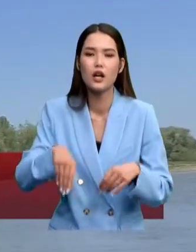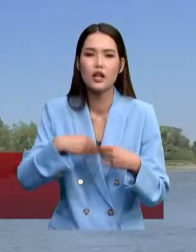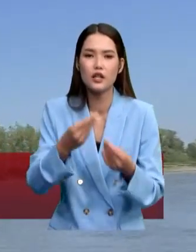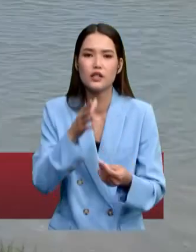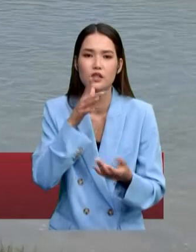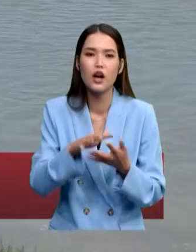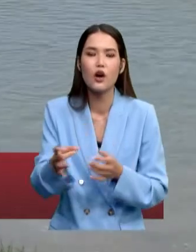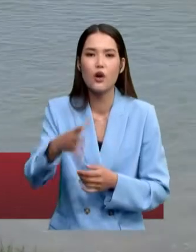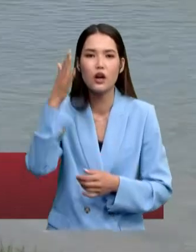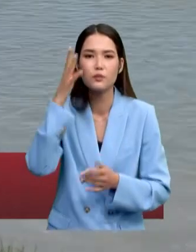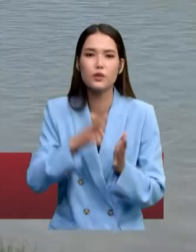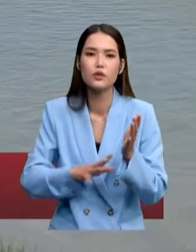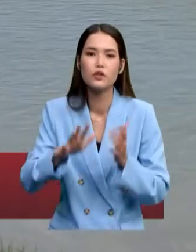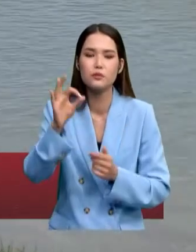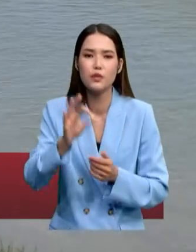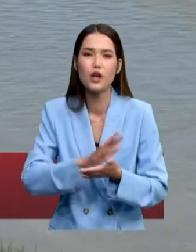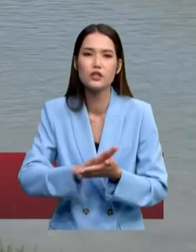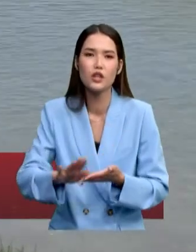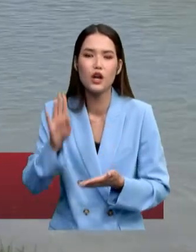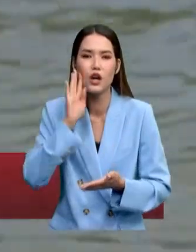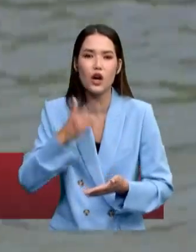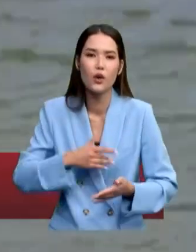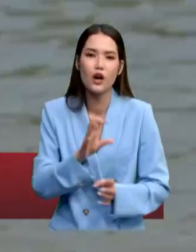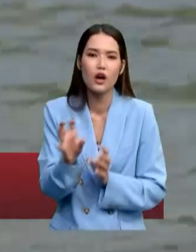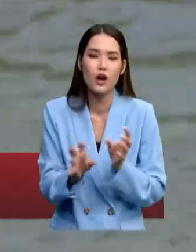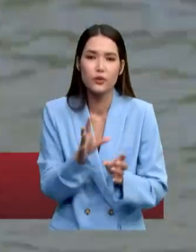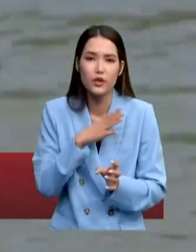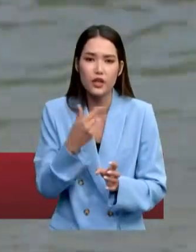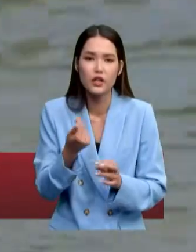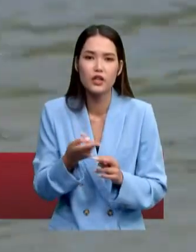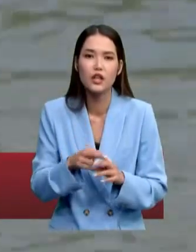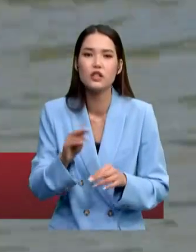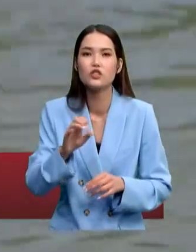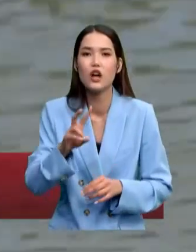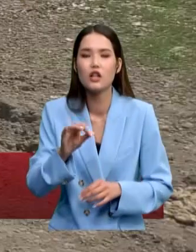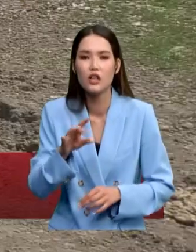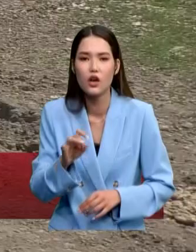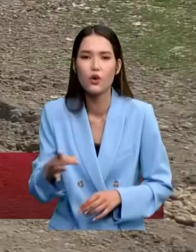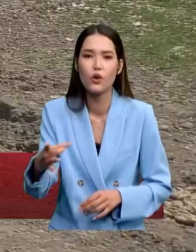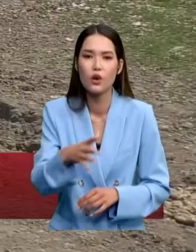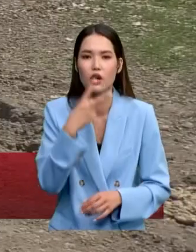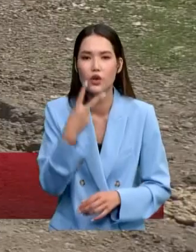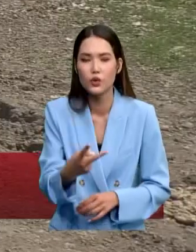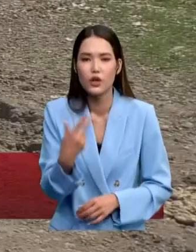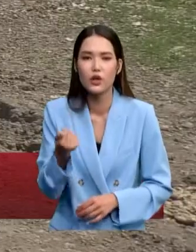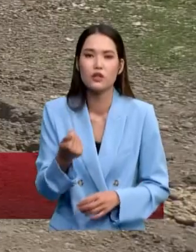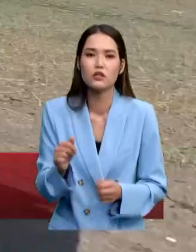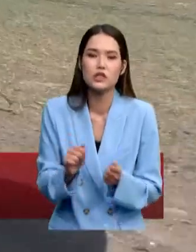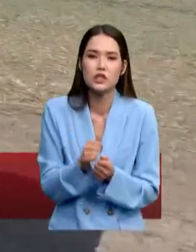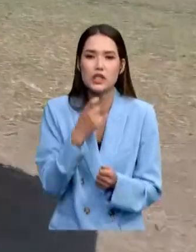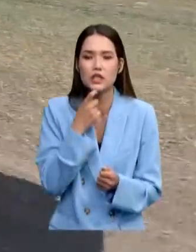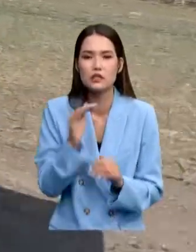ауыл халқының 95% таза ауыз сумен жабдықталған. Алайда Жаңа Тілек секілді елді мекендерді көргенде цифрларға сену